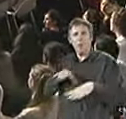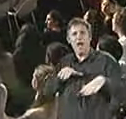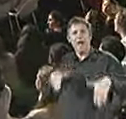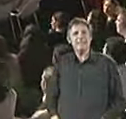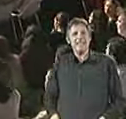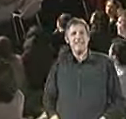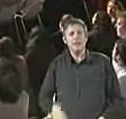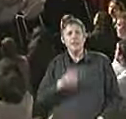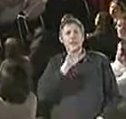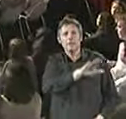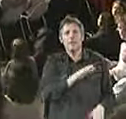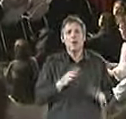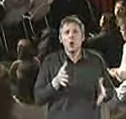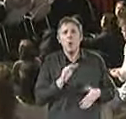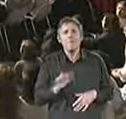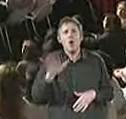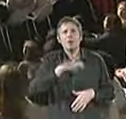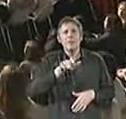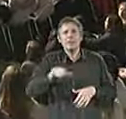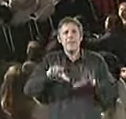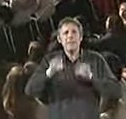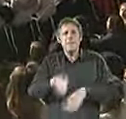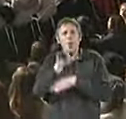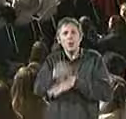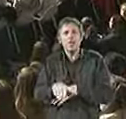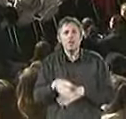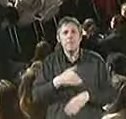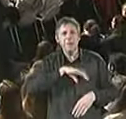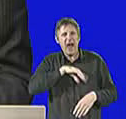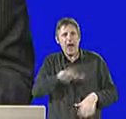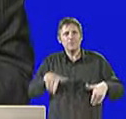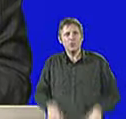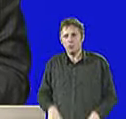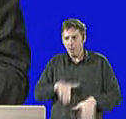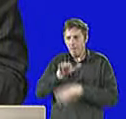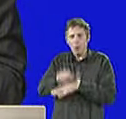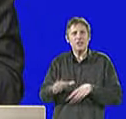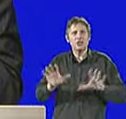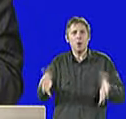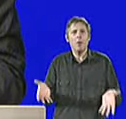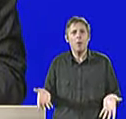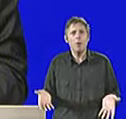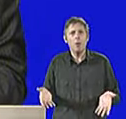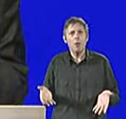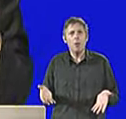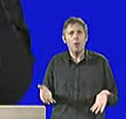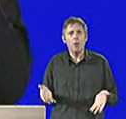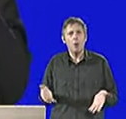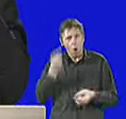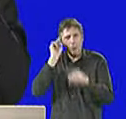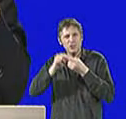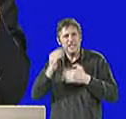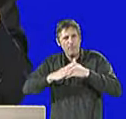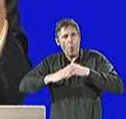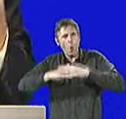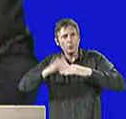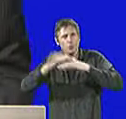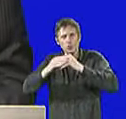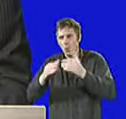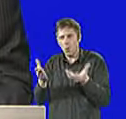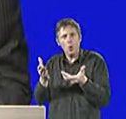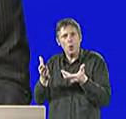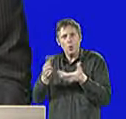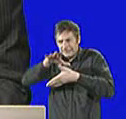Mais comment protéger les Français si l'on s'abstient lorsqu'il s'agit de construire l'instrument de